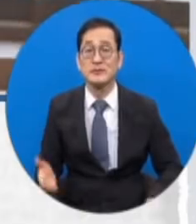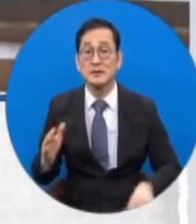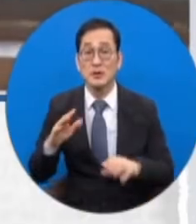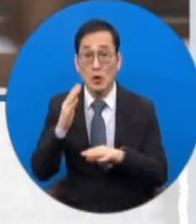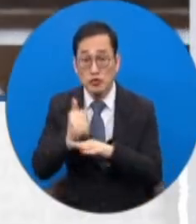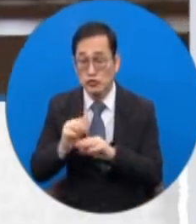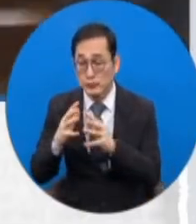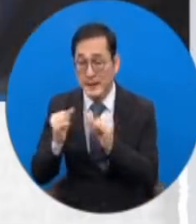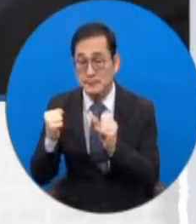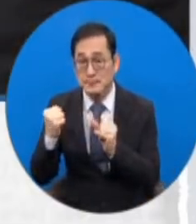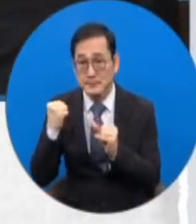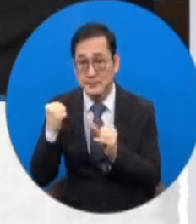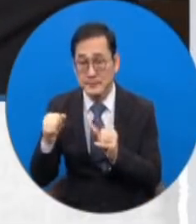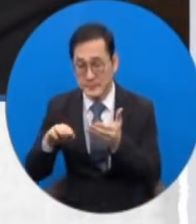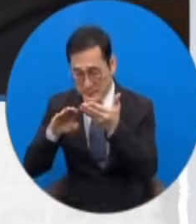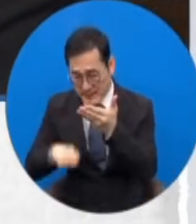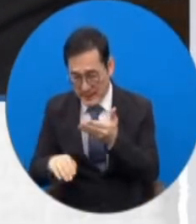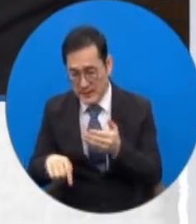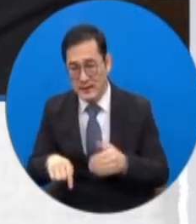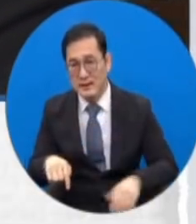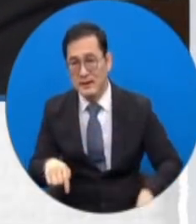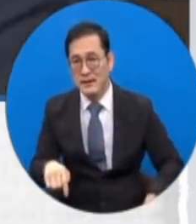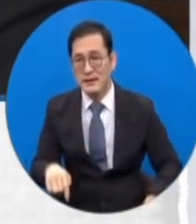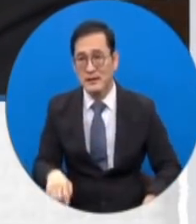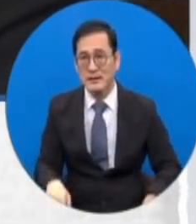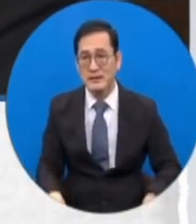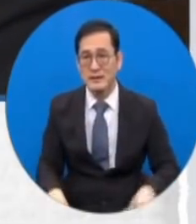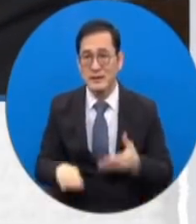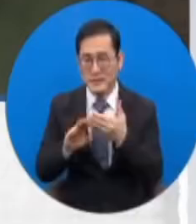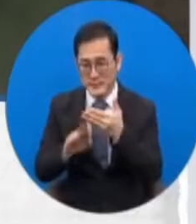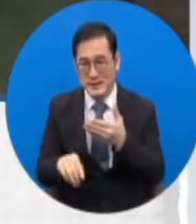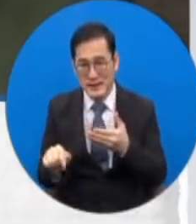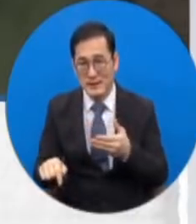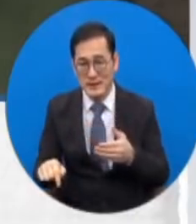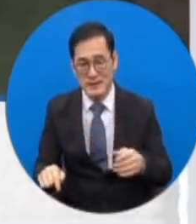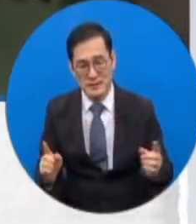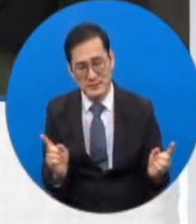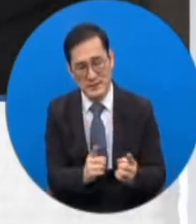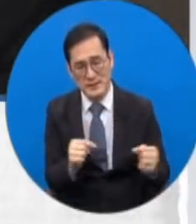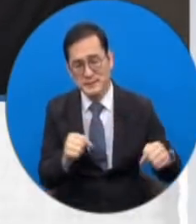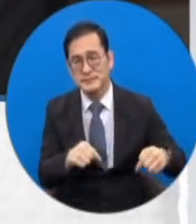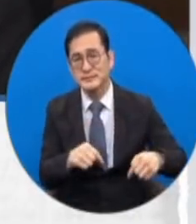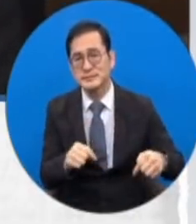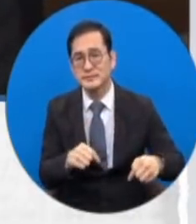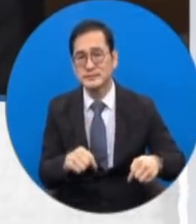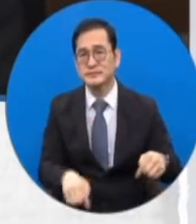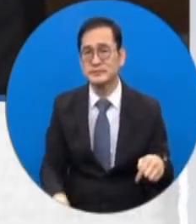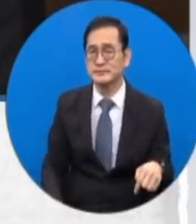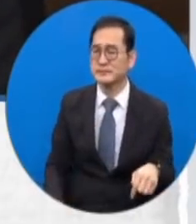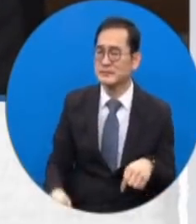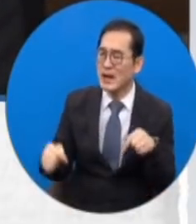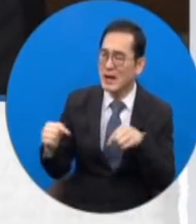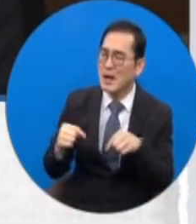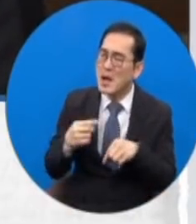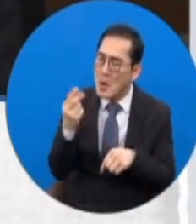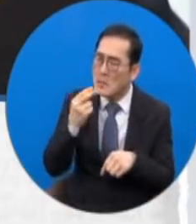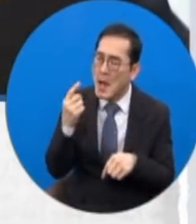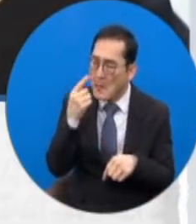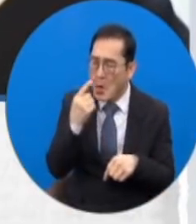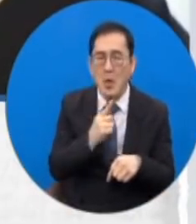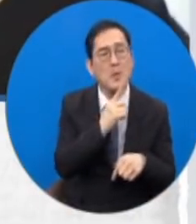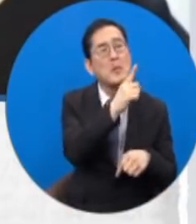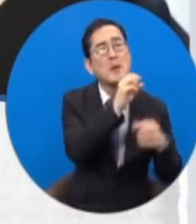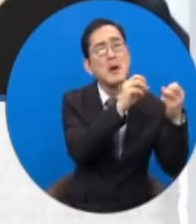리더가 한번 검토하는 수준이 따라 그러니까 서로 이제 입장 또 다를 뿐만 1 다가가는 방식 자체가 완전히 다른